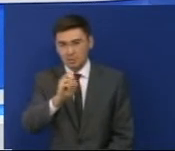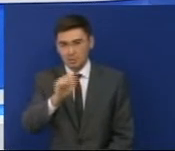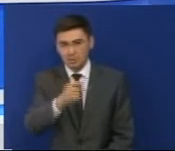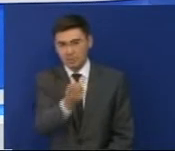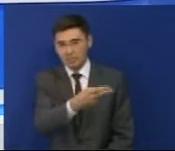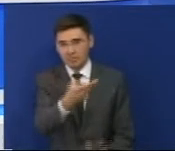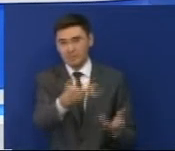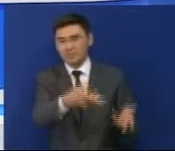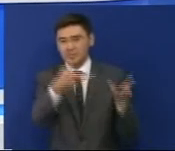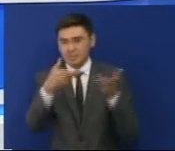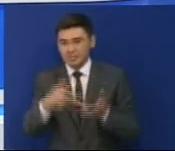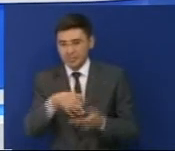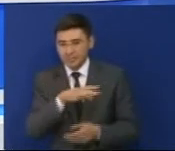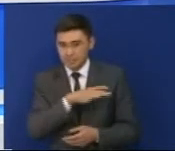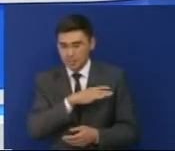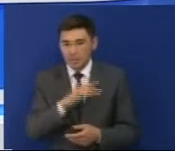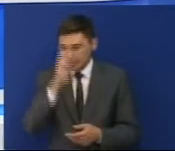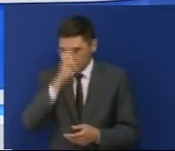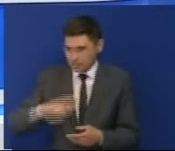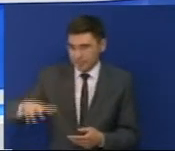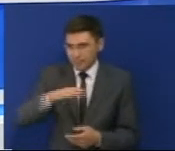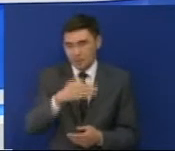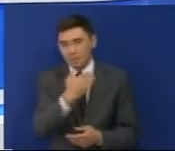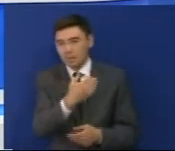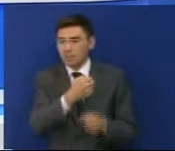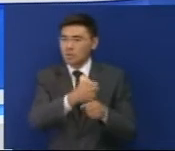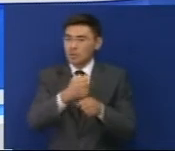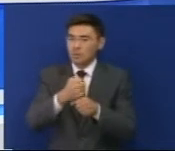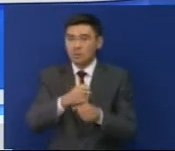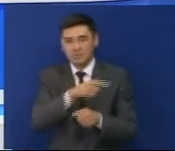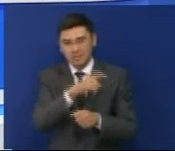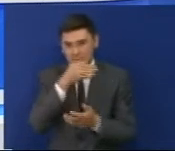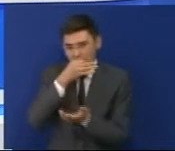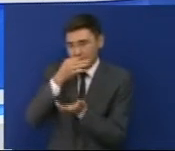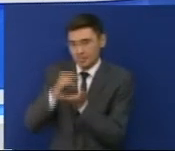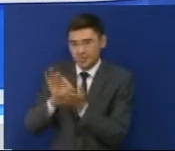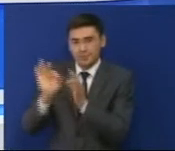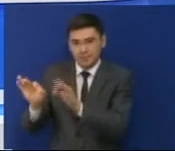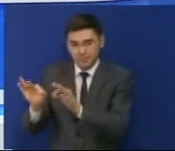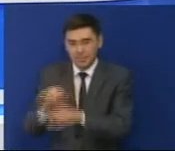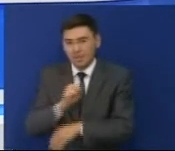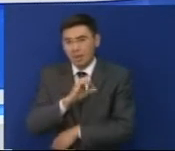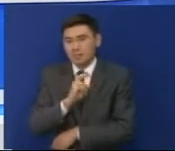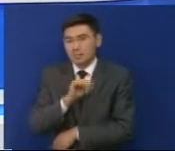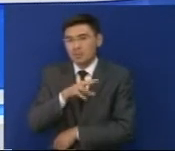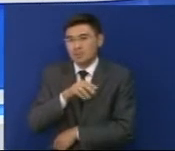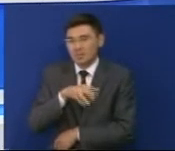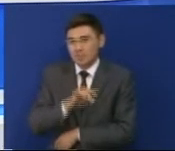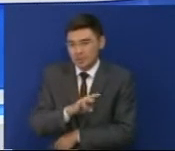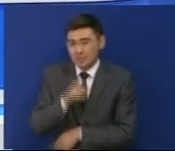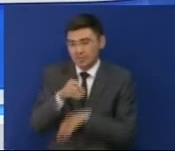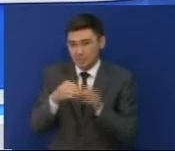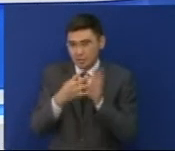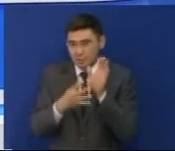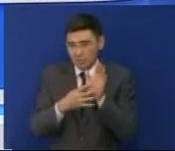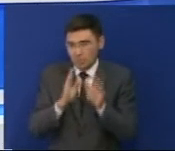дамытуға байланысты сан түрлі салада атқарылып жатқан шаруалар туралы есеп берді. Сондай-ақ Асқар Мамин президентке 2019 жылға